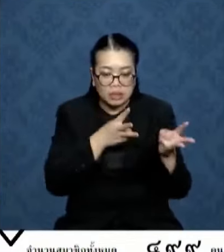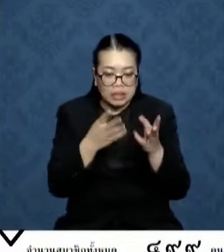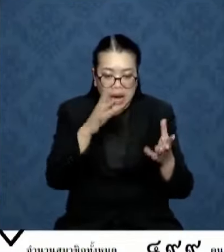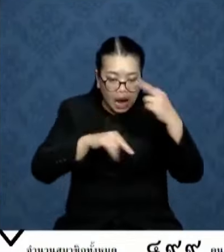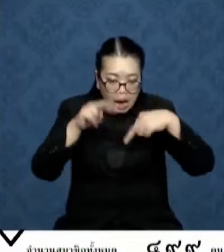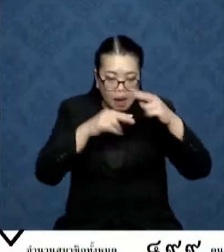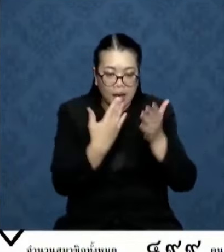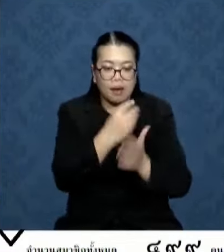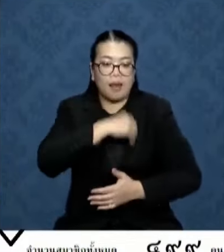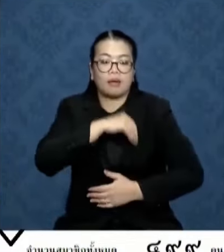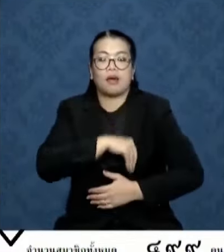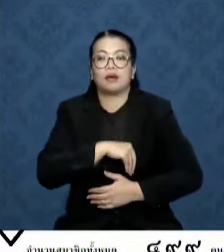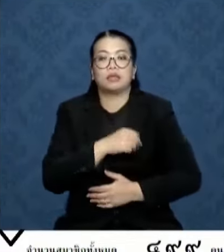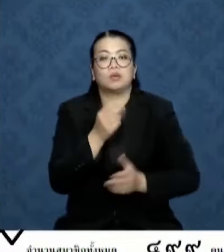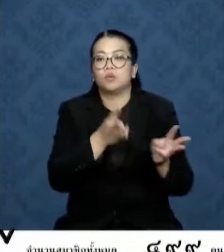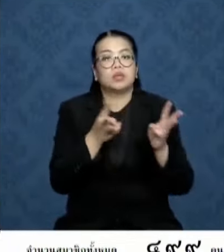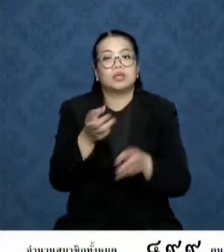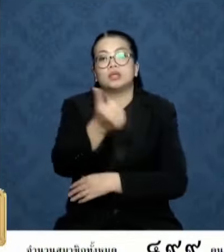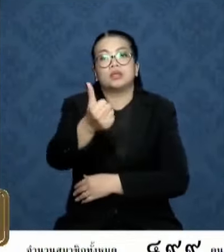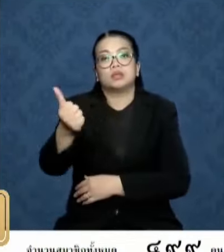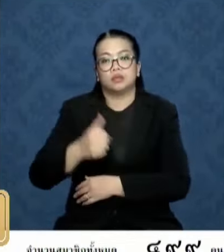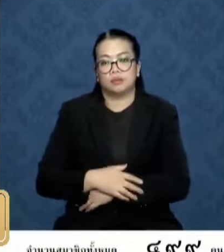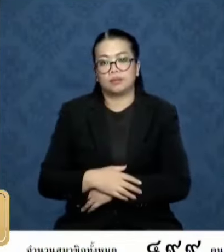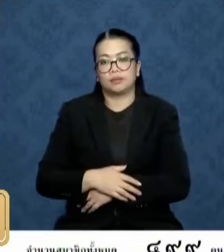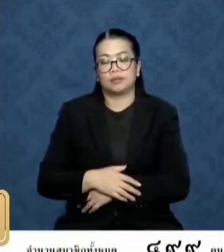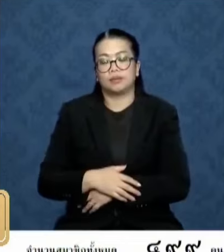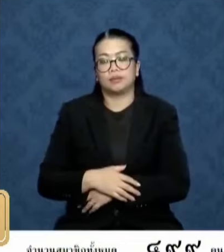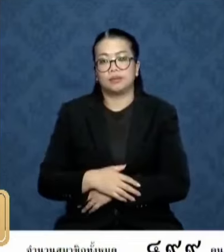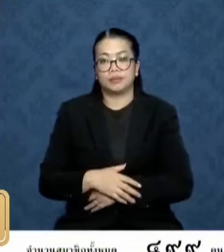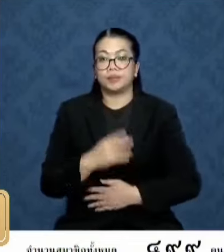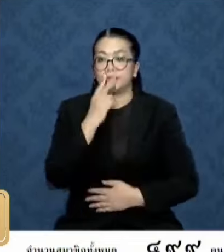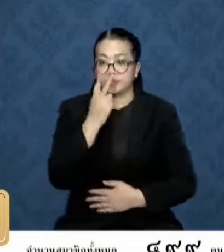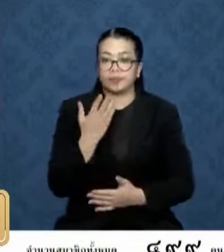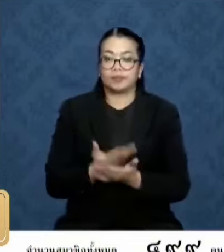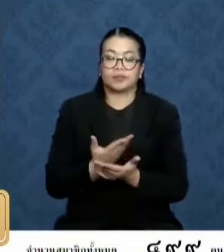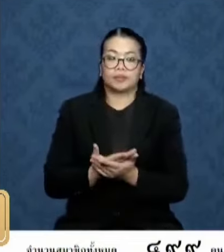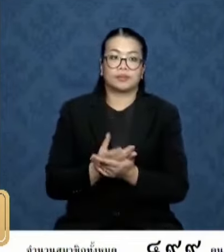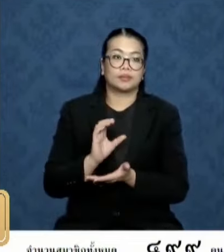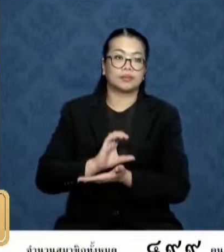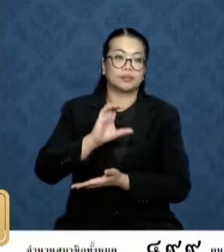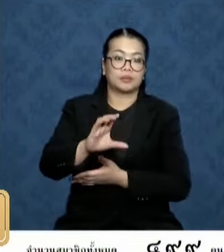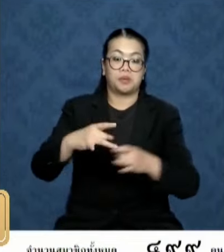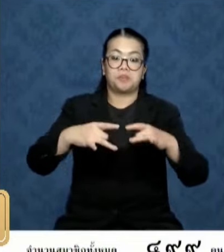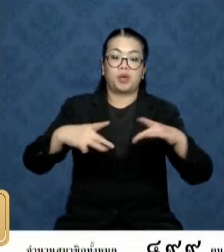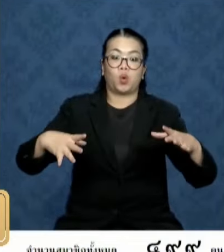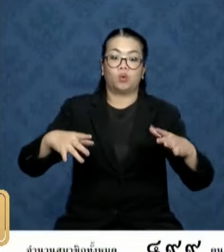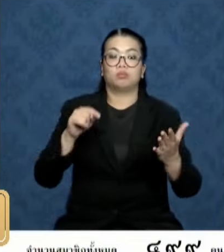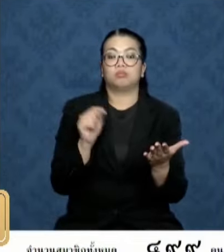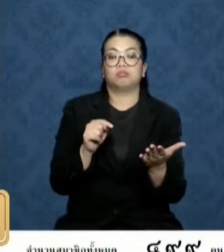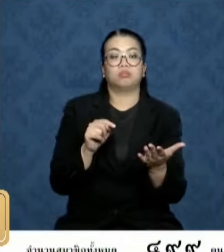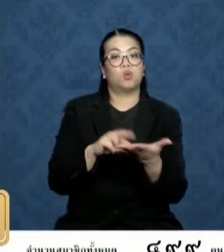บท่านปทานครับต่ไปมาดูกัครับว่างบไม่ตรงปกรั ticking